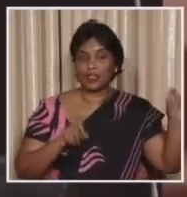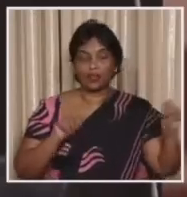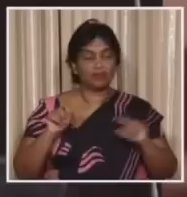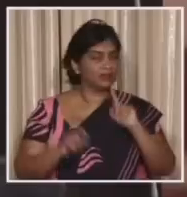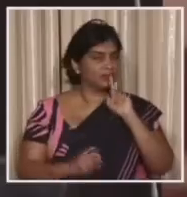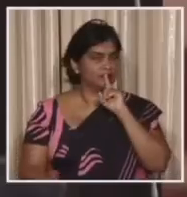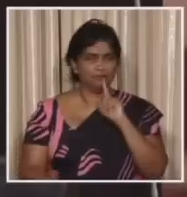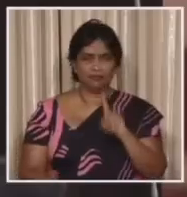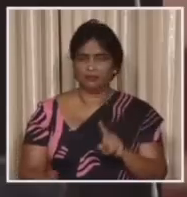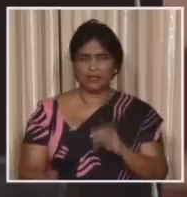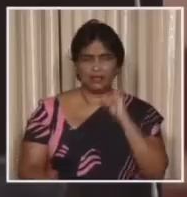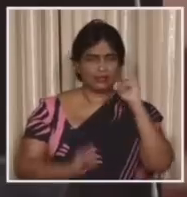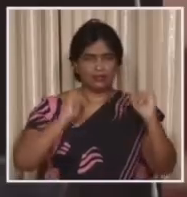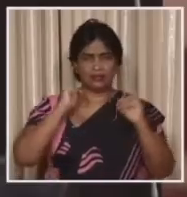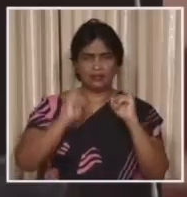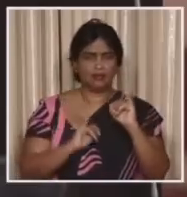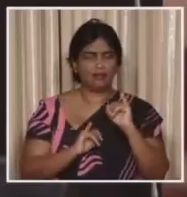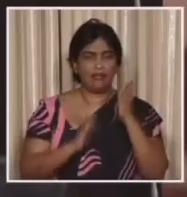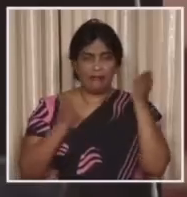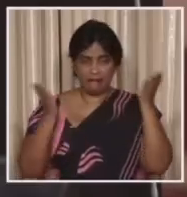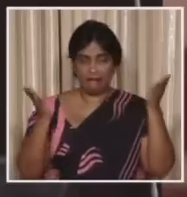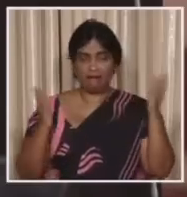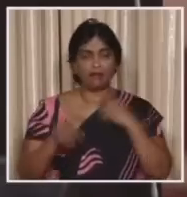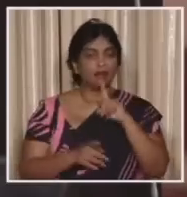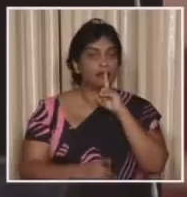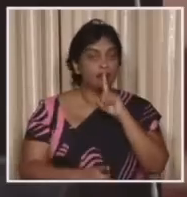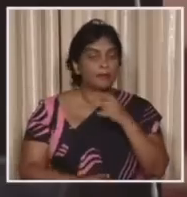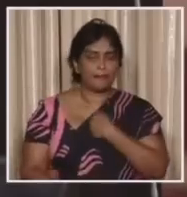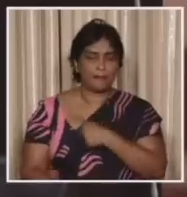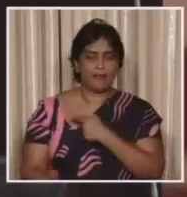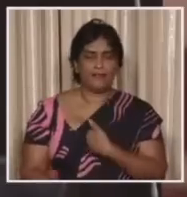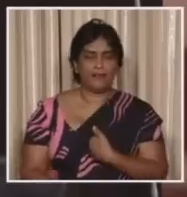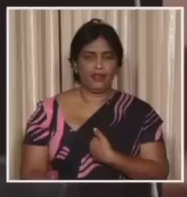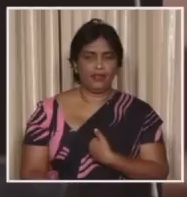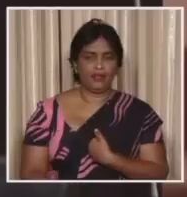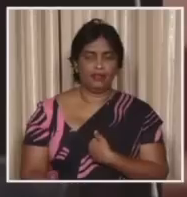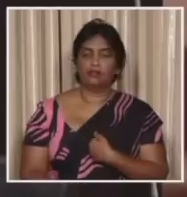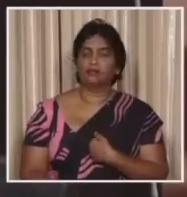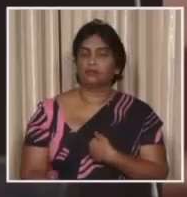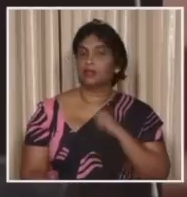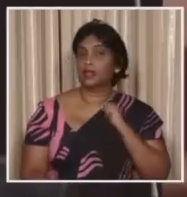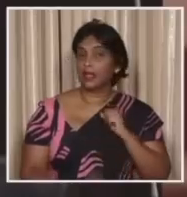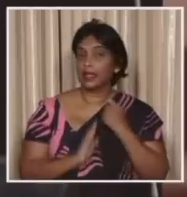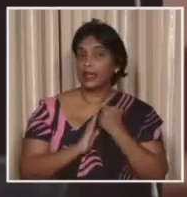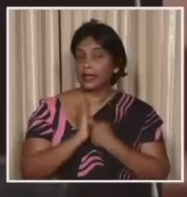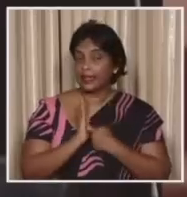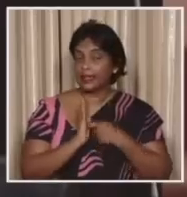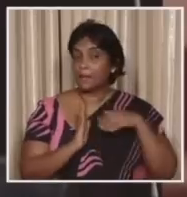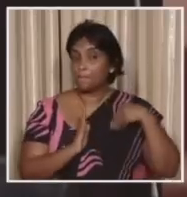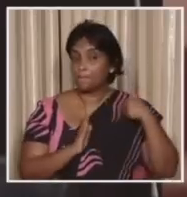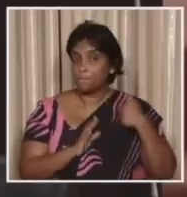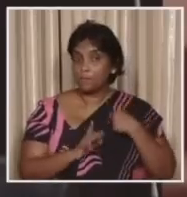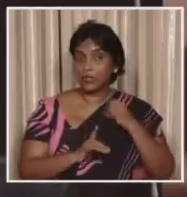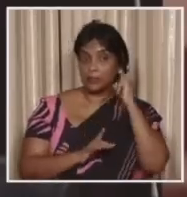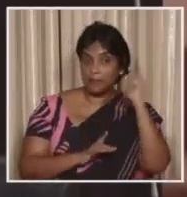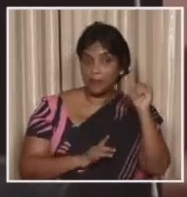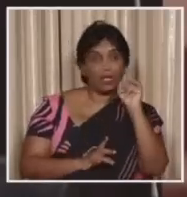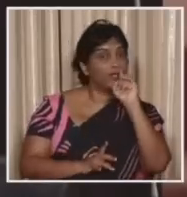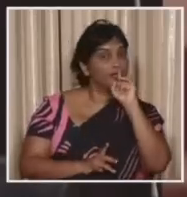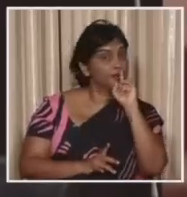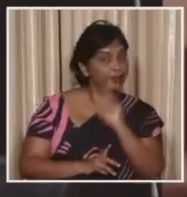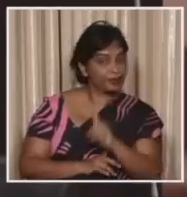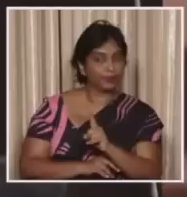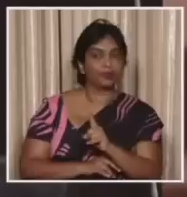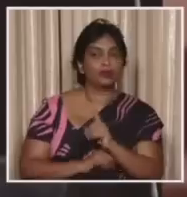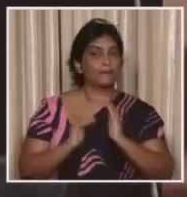එක චෝදනා එල්ල වෙලා කියලා නම් කියන එක වැරදි. එමකෝ නීතිපතිතුමා ඔන්න චෝදනා එල්ල කරලා මොන